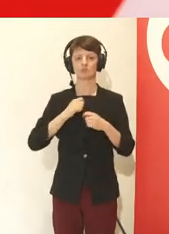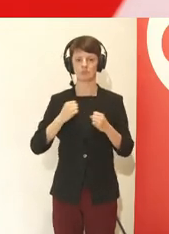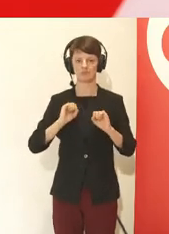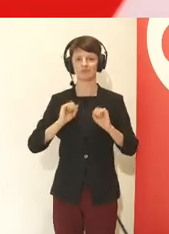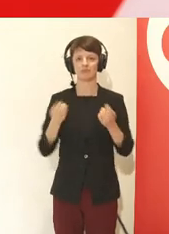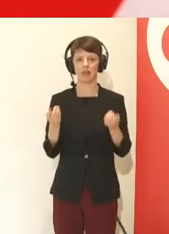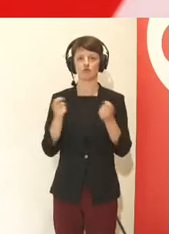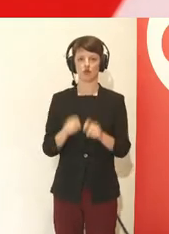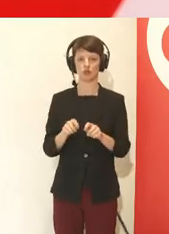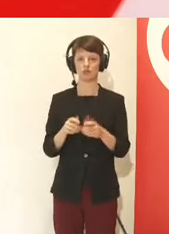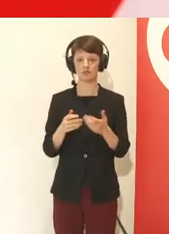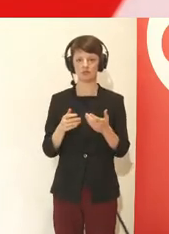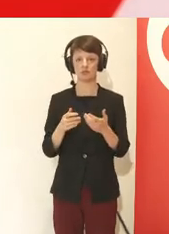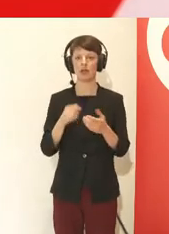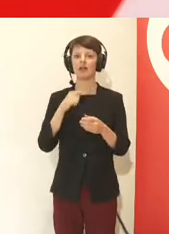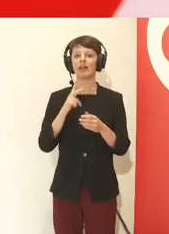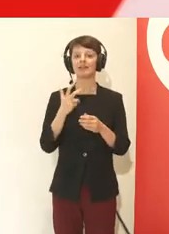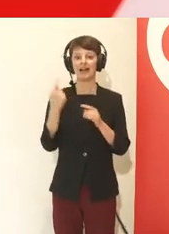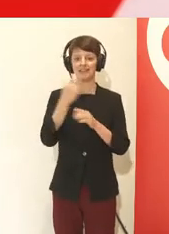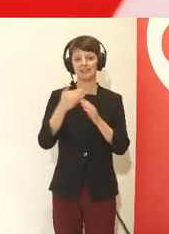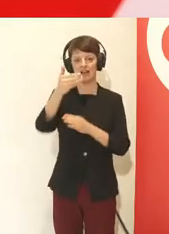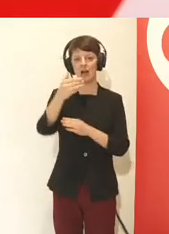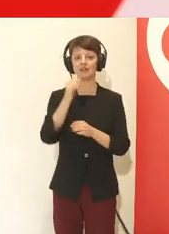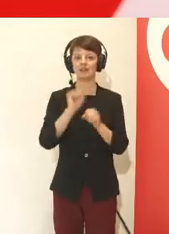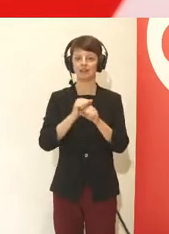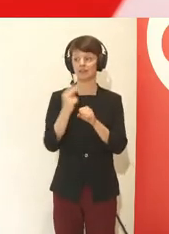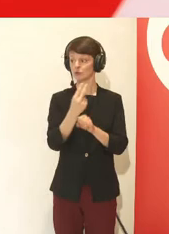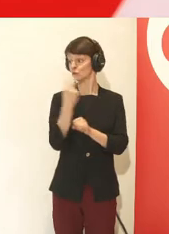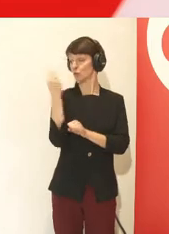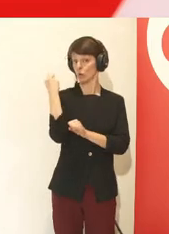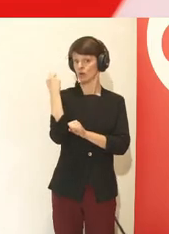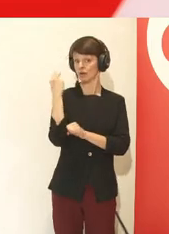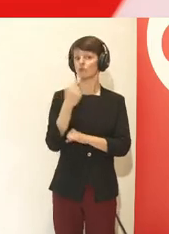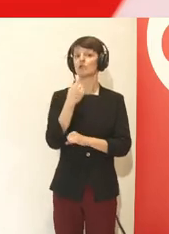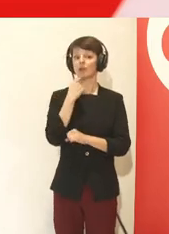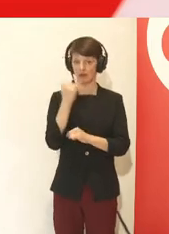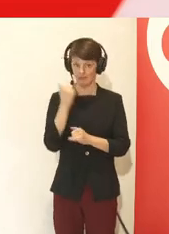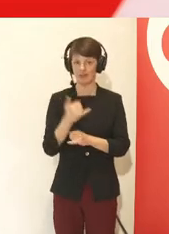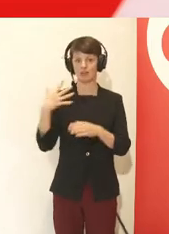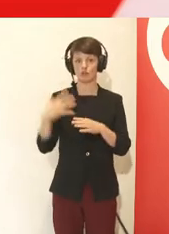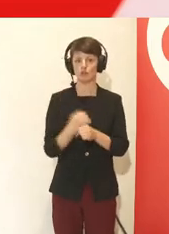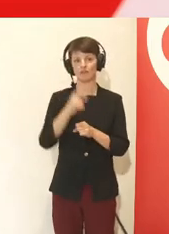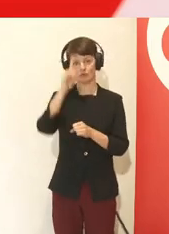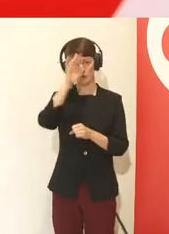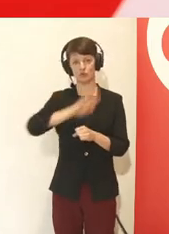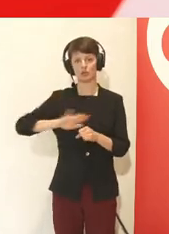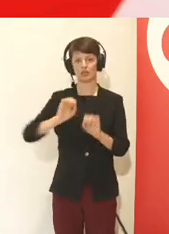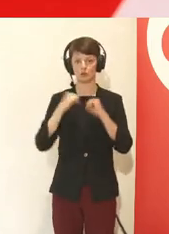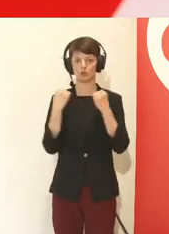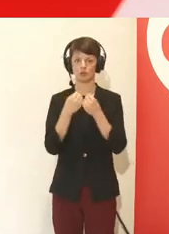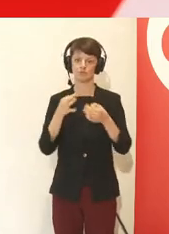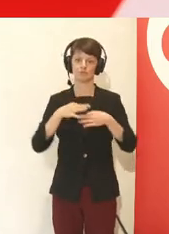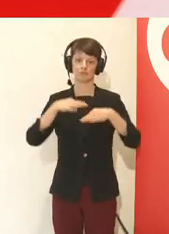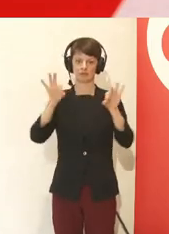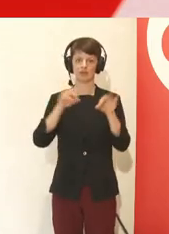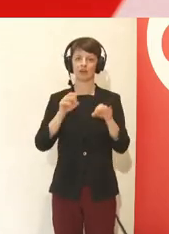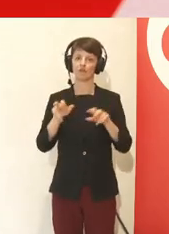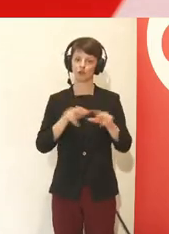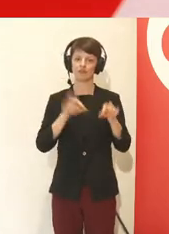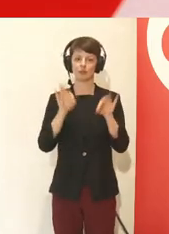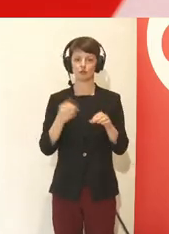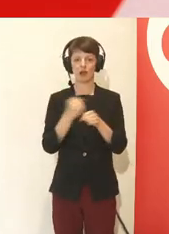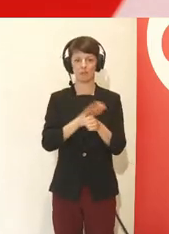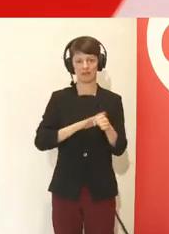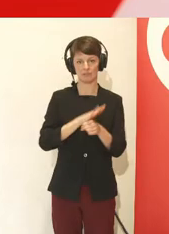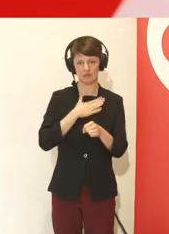jahren sagen können wir haben es hinbekommen deutschland weiterhin in eine situation zu bringen in der wir wirtschaftlich gute arbeitsplätze